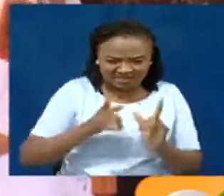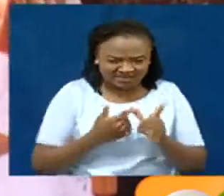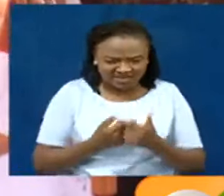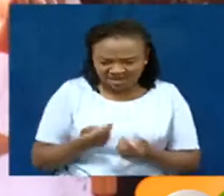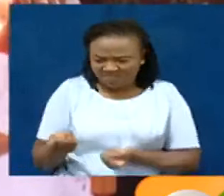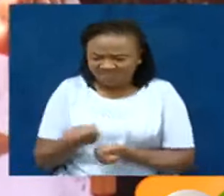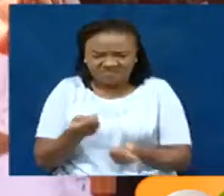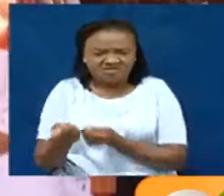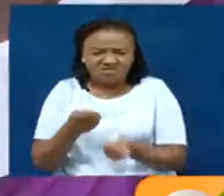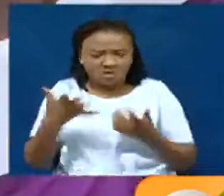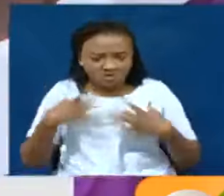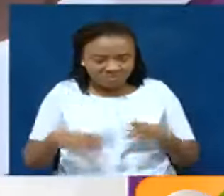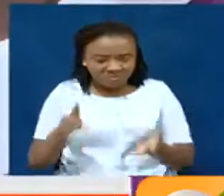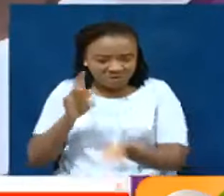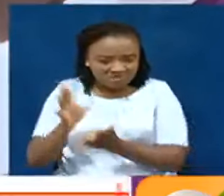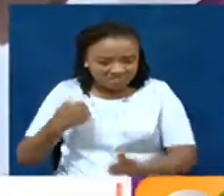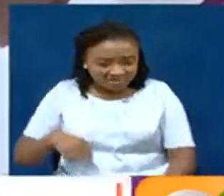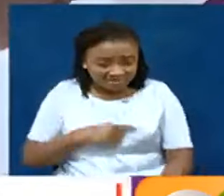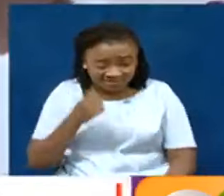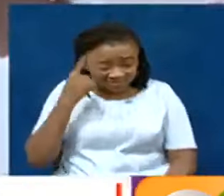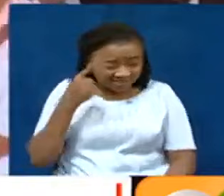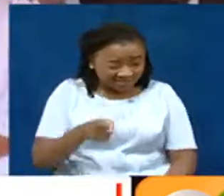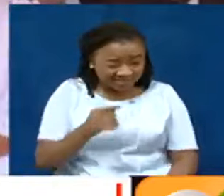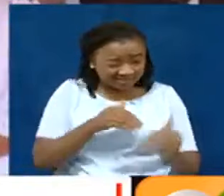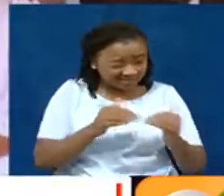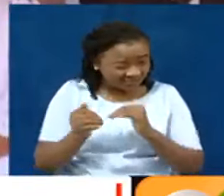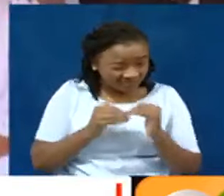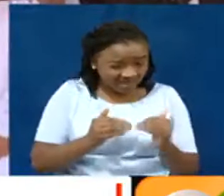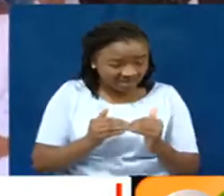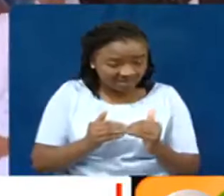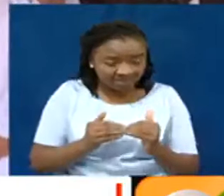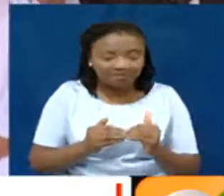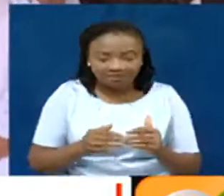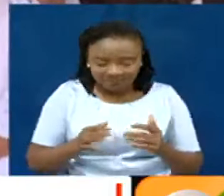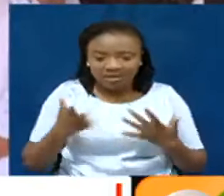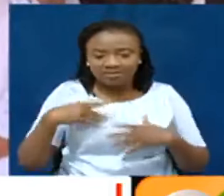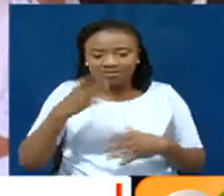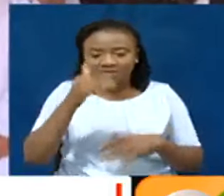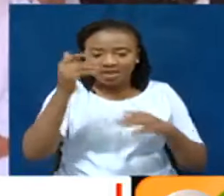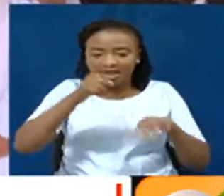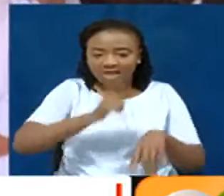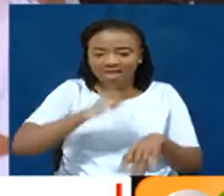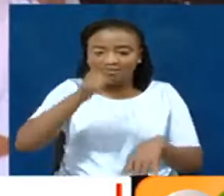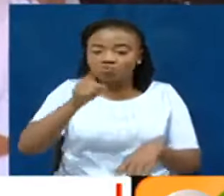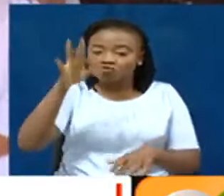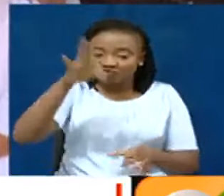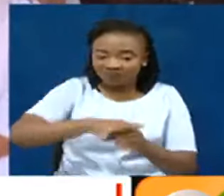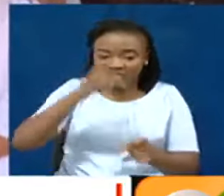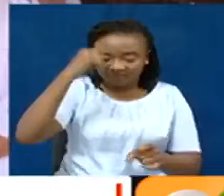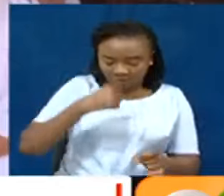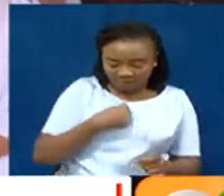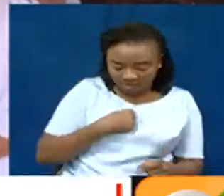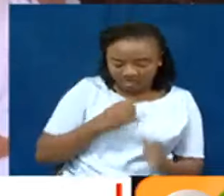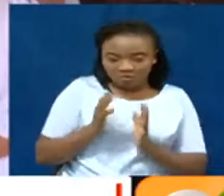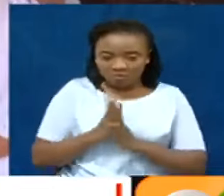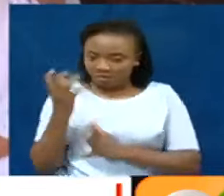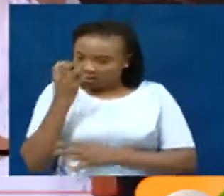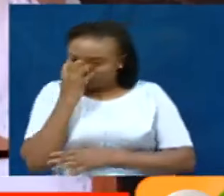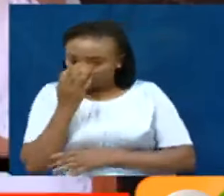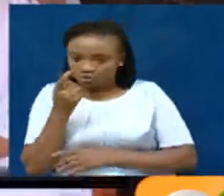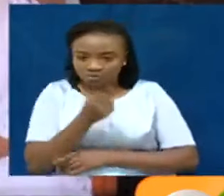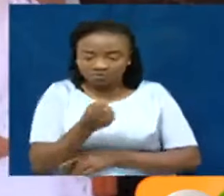Hiyo ni haki kweli watu wa Embu? Kwa hivyo watu wa Embu mlichagua mimi na President William Ruto mkatupatia kura zenu